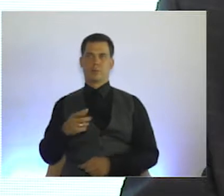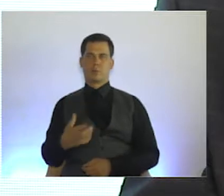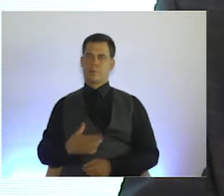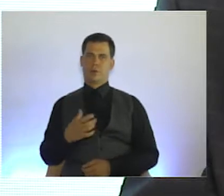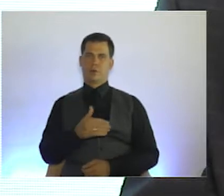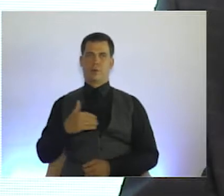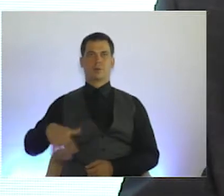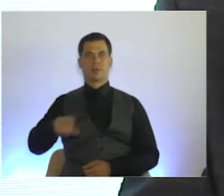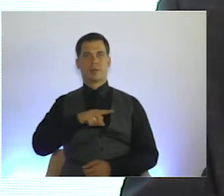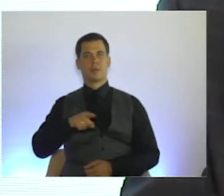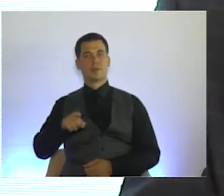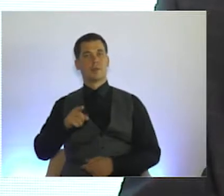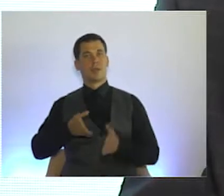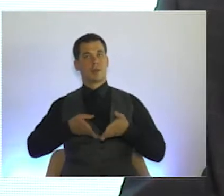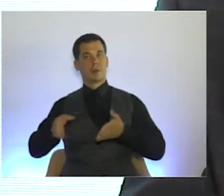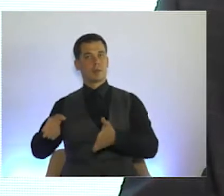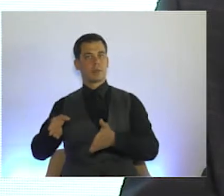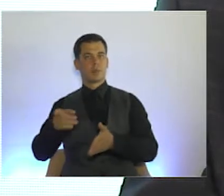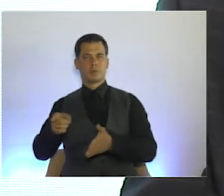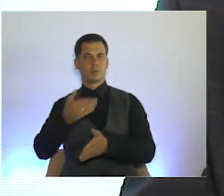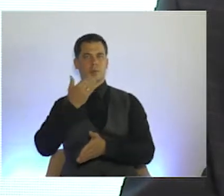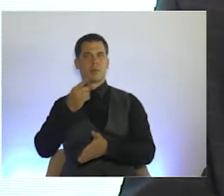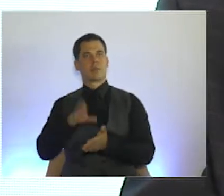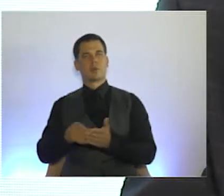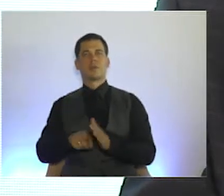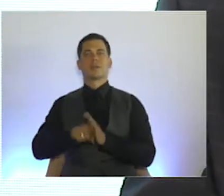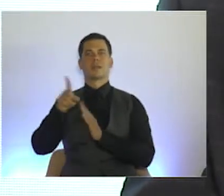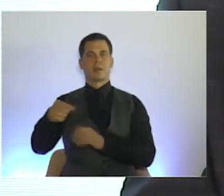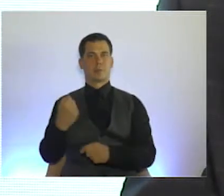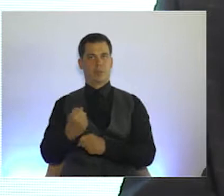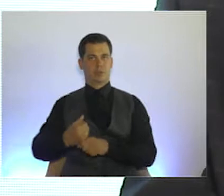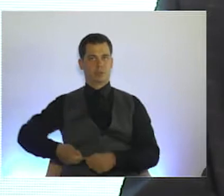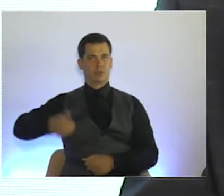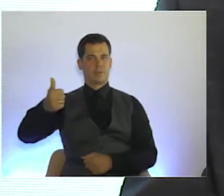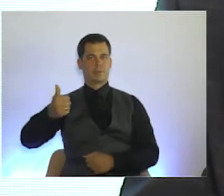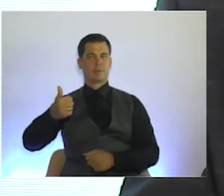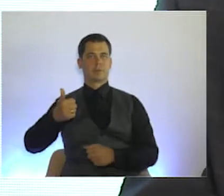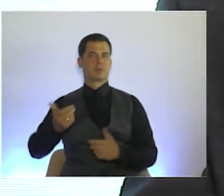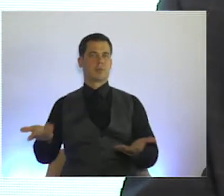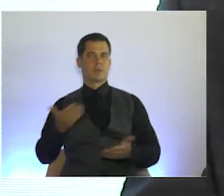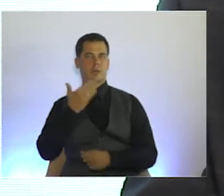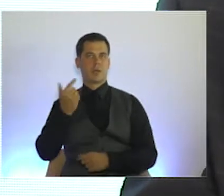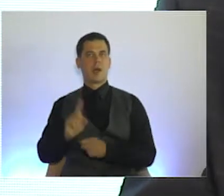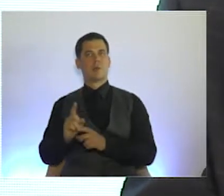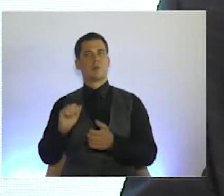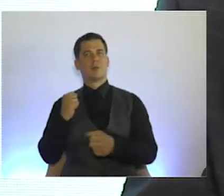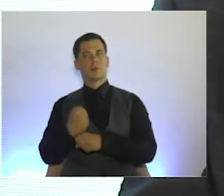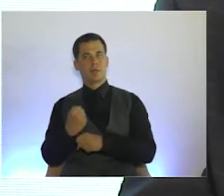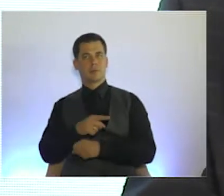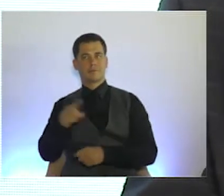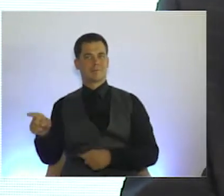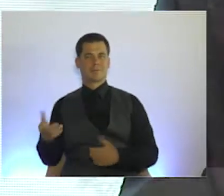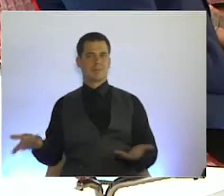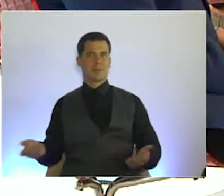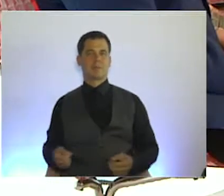rynku, to nie są kierunki, które są uruchamiane pod potrzeby pracodawcy, czy pod potrzeby rynku pracy, czy zmiany zachodzące na rynku